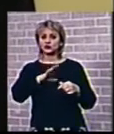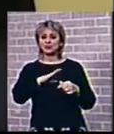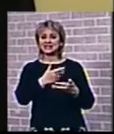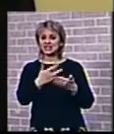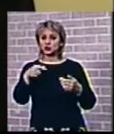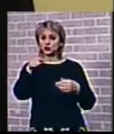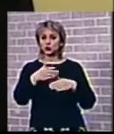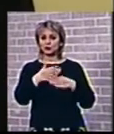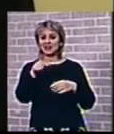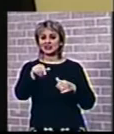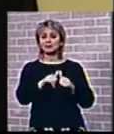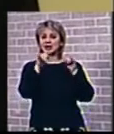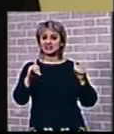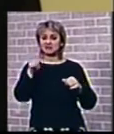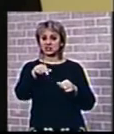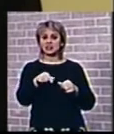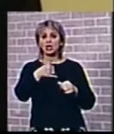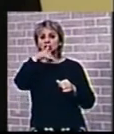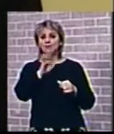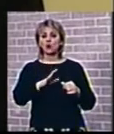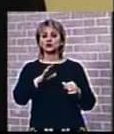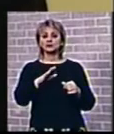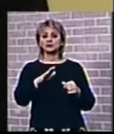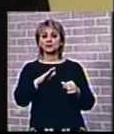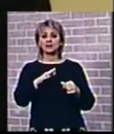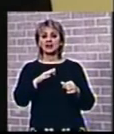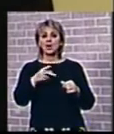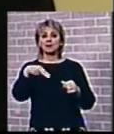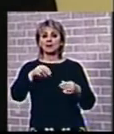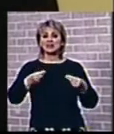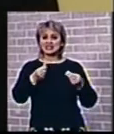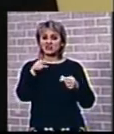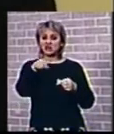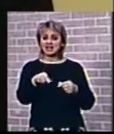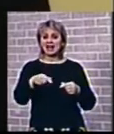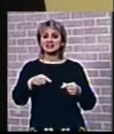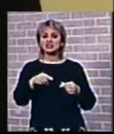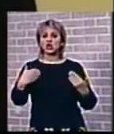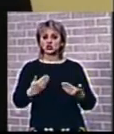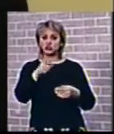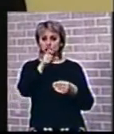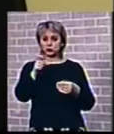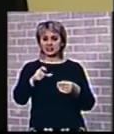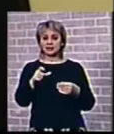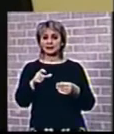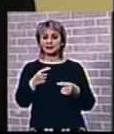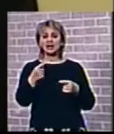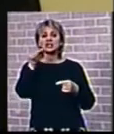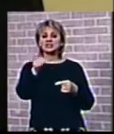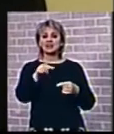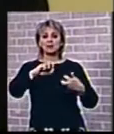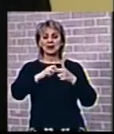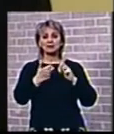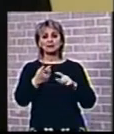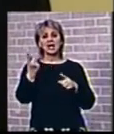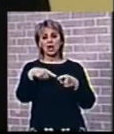инструментом развития, не может позитивно влиять на жизнь людей. И те